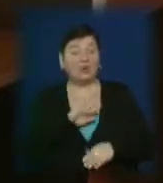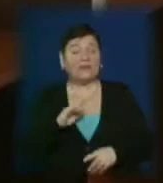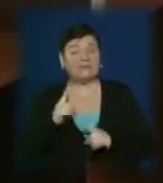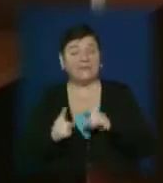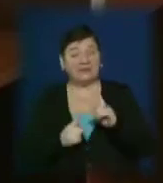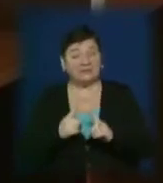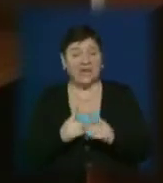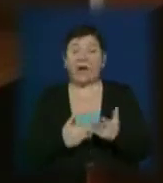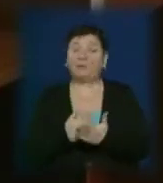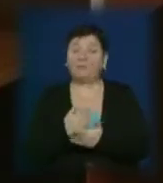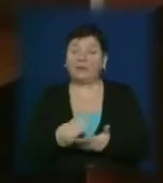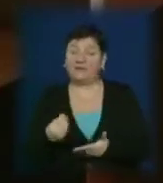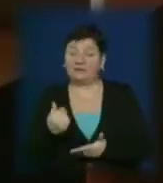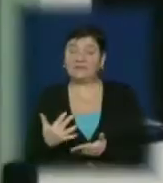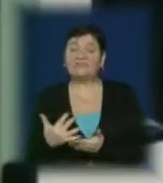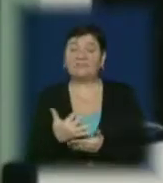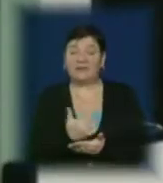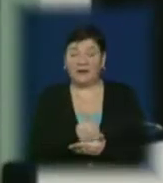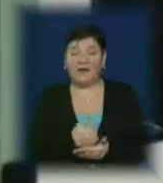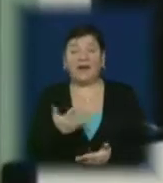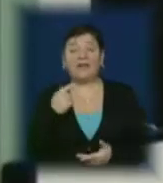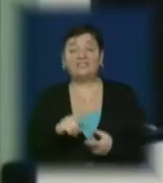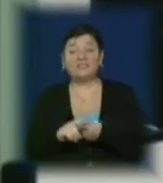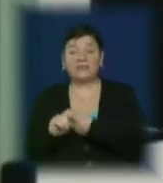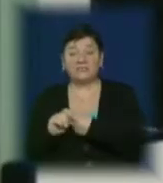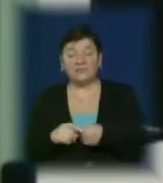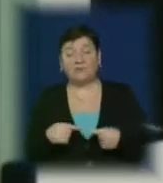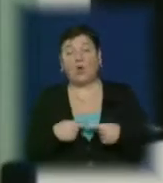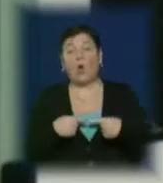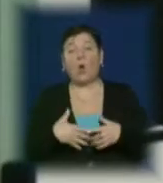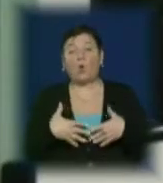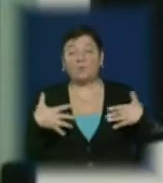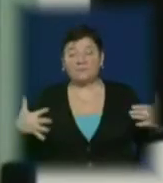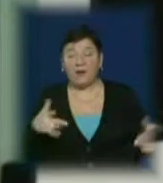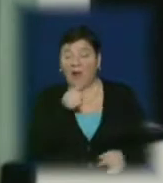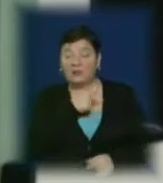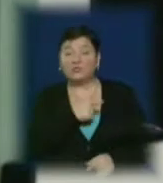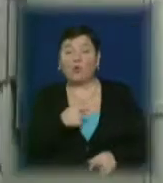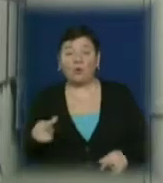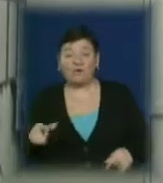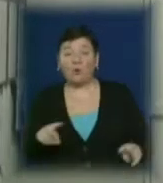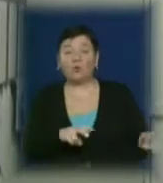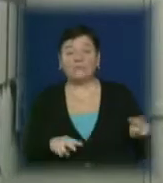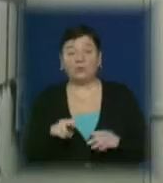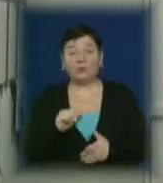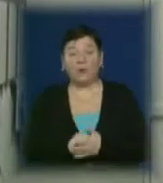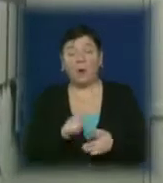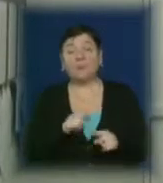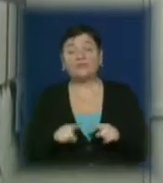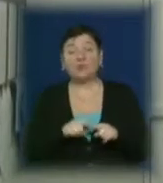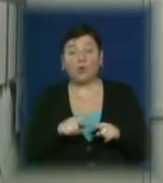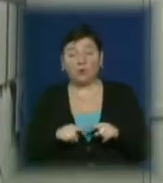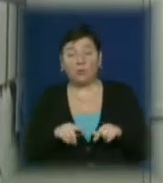от адмінзбір – так. Раніше він залежав від розміру майна, зараз – від строків розгляду документів. За прискорену